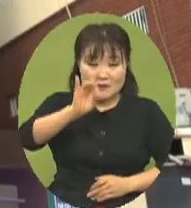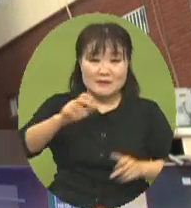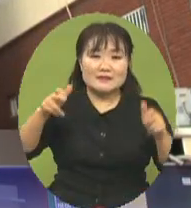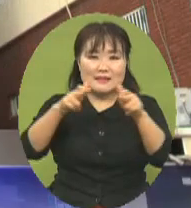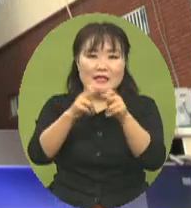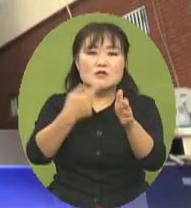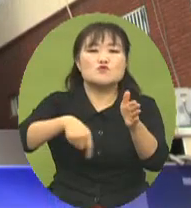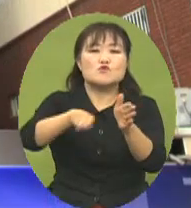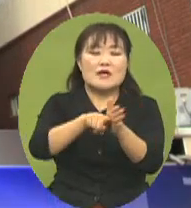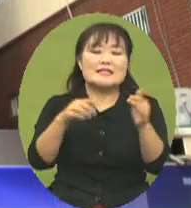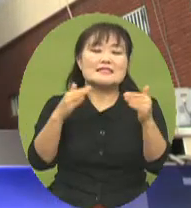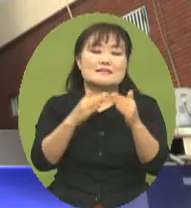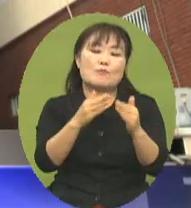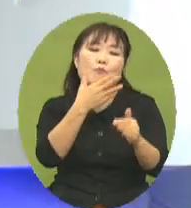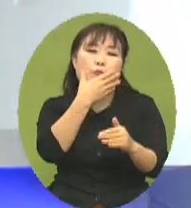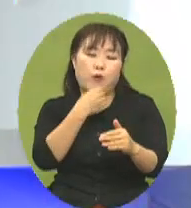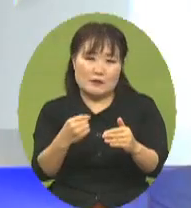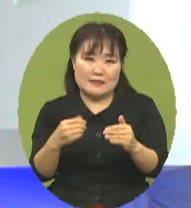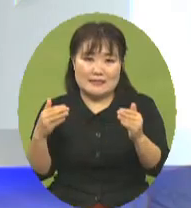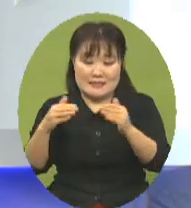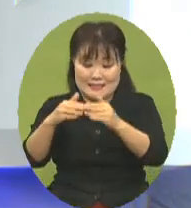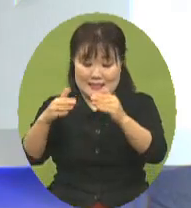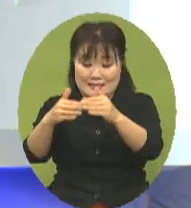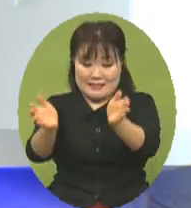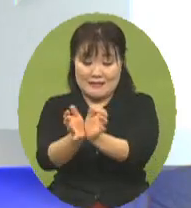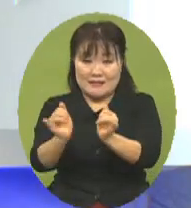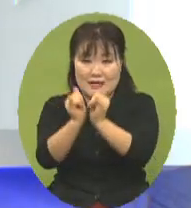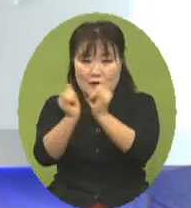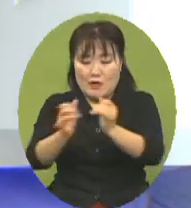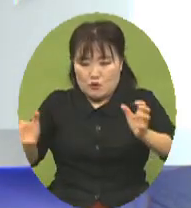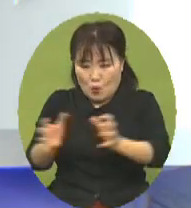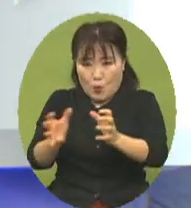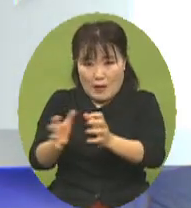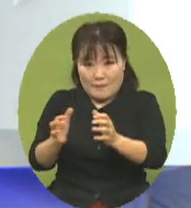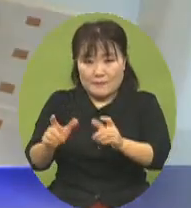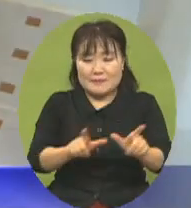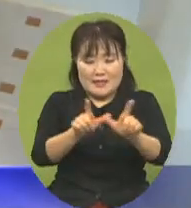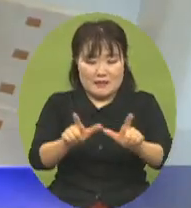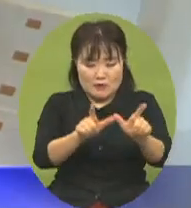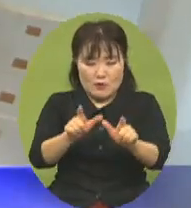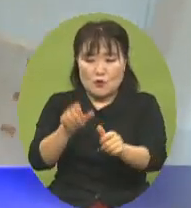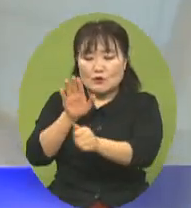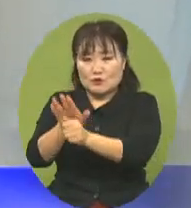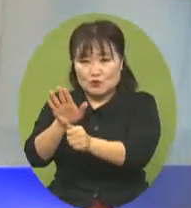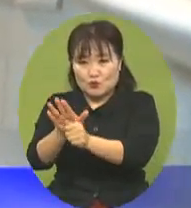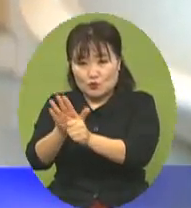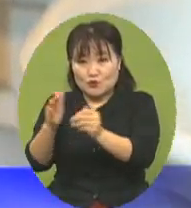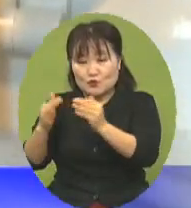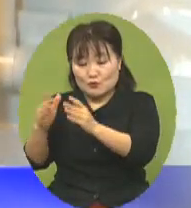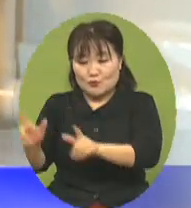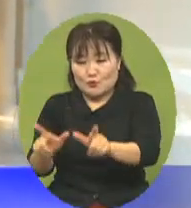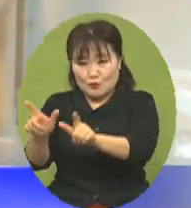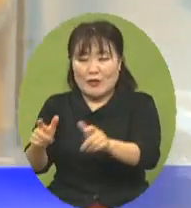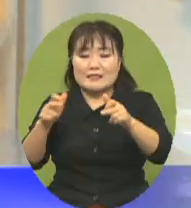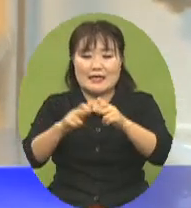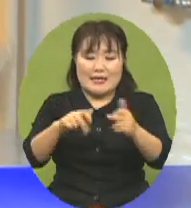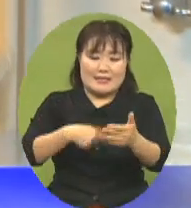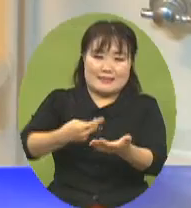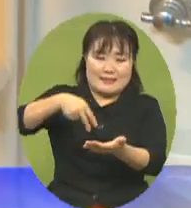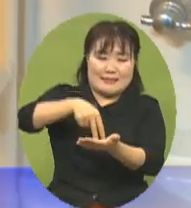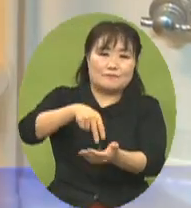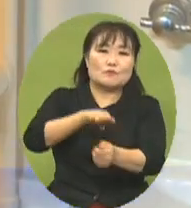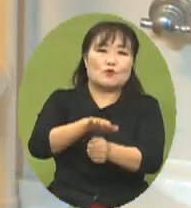먼저 장애인을 위한 주거복지로 지역사회 통합형 거주시설과 지원 주거시설을 통해 장애인의